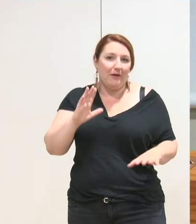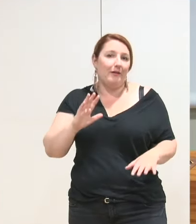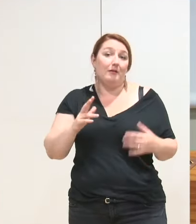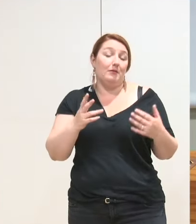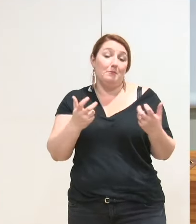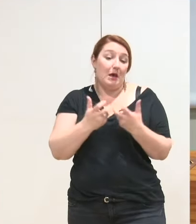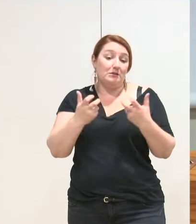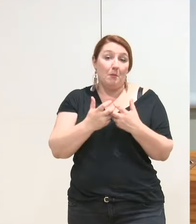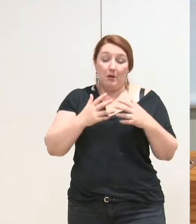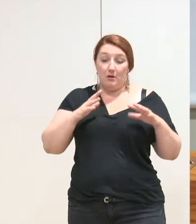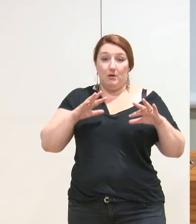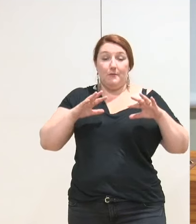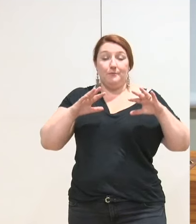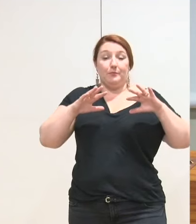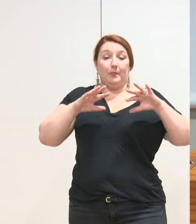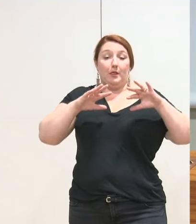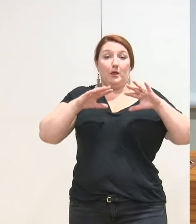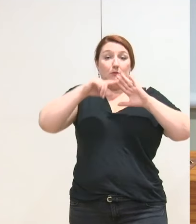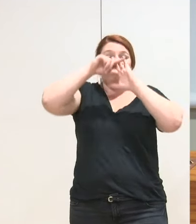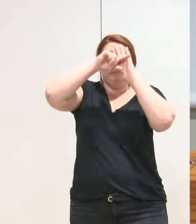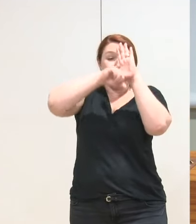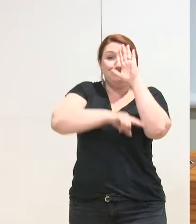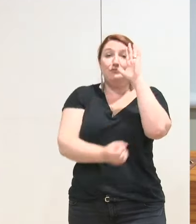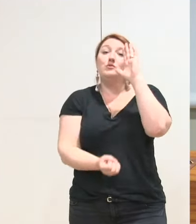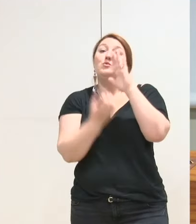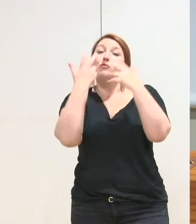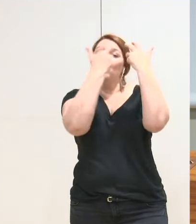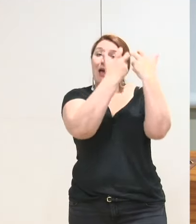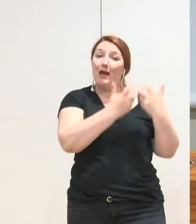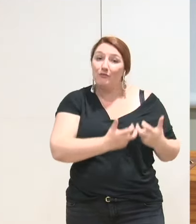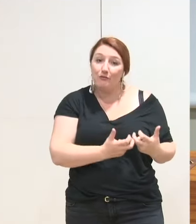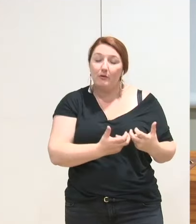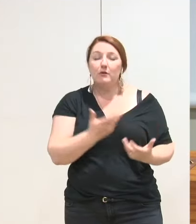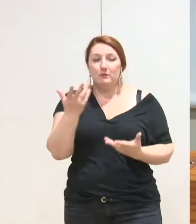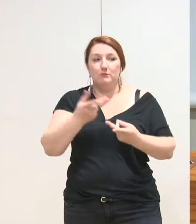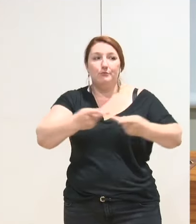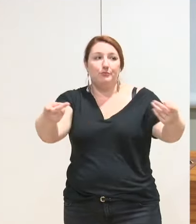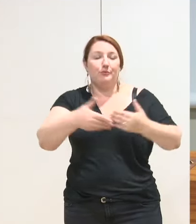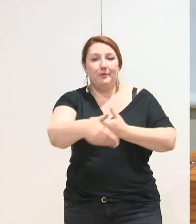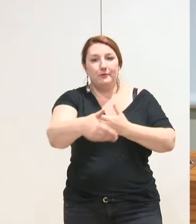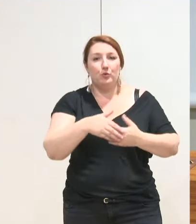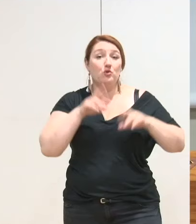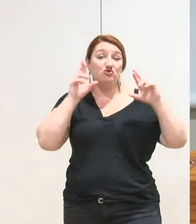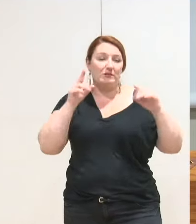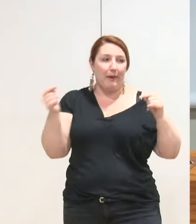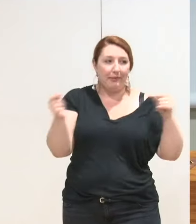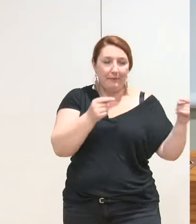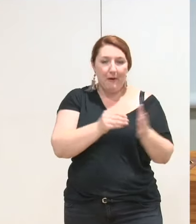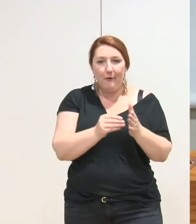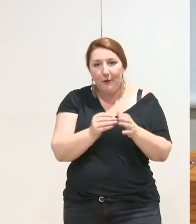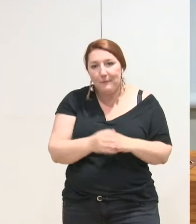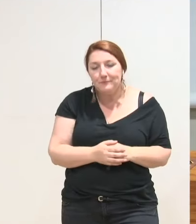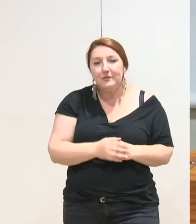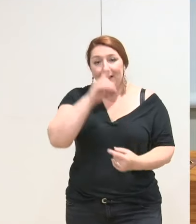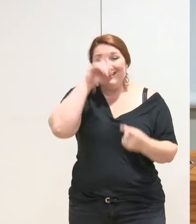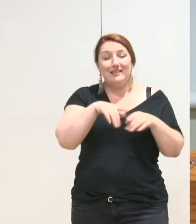tarification certaines seront seront connues bientôt et j'espère que nous aurons à en reparler sur les enjeux liés au périscola et